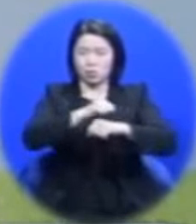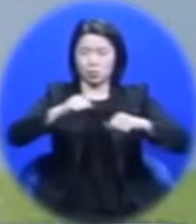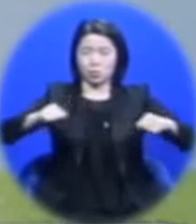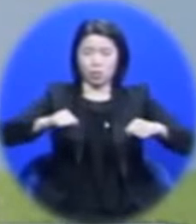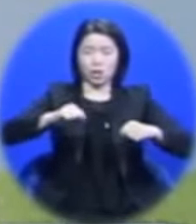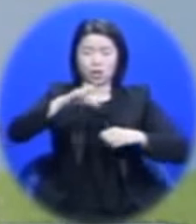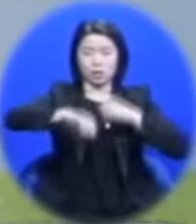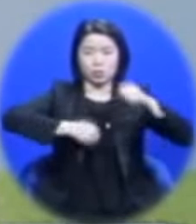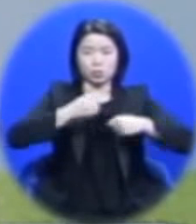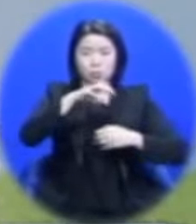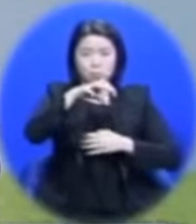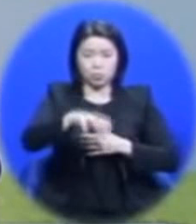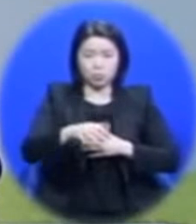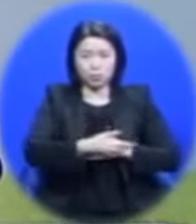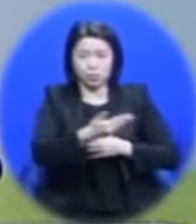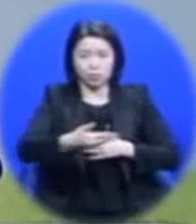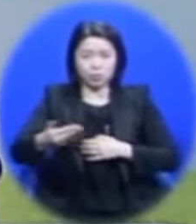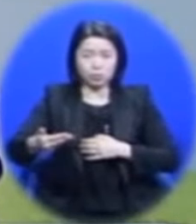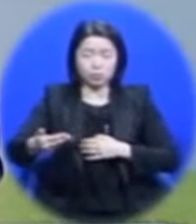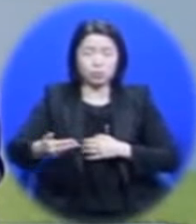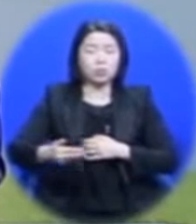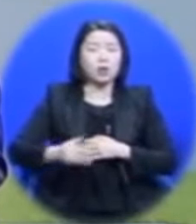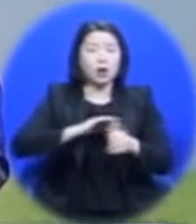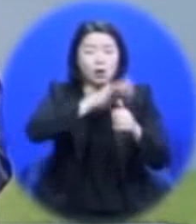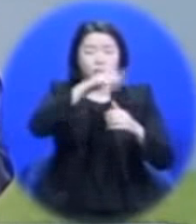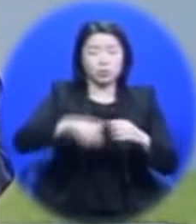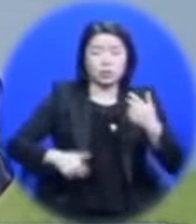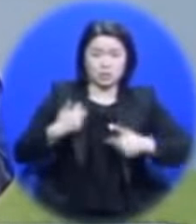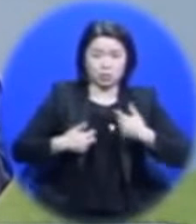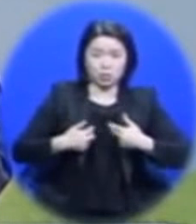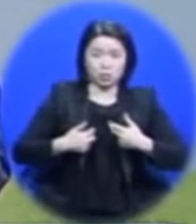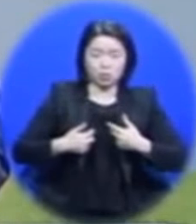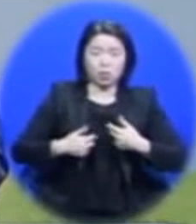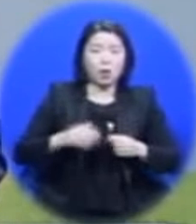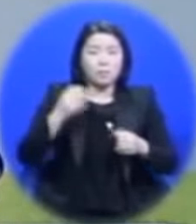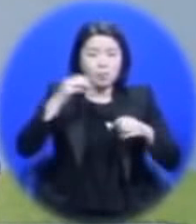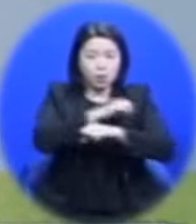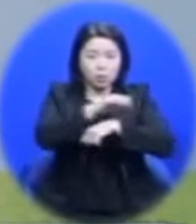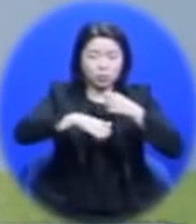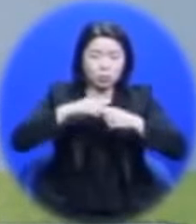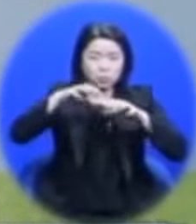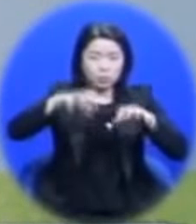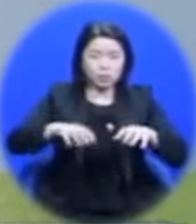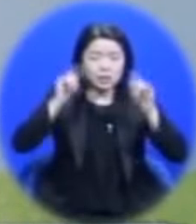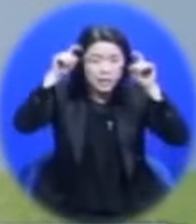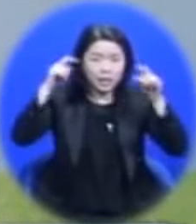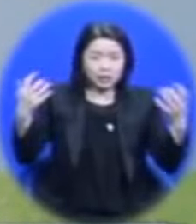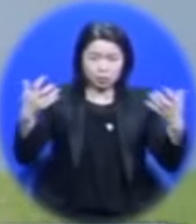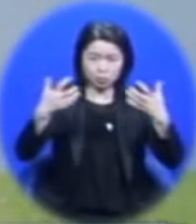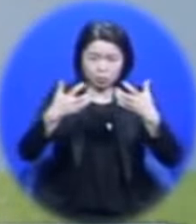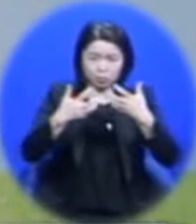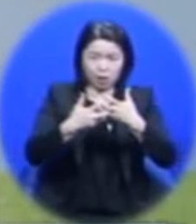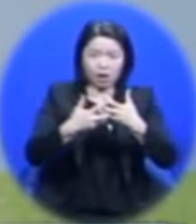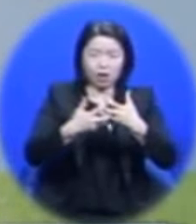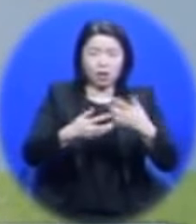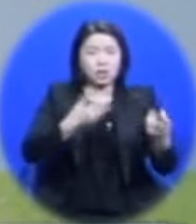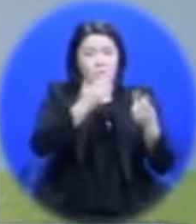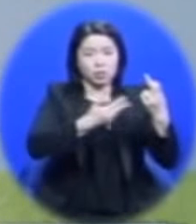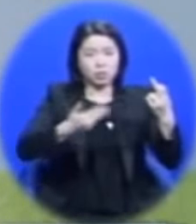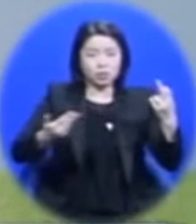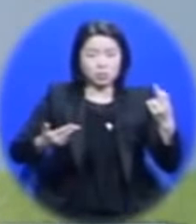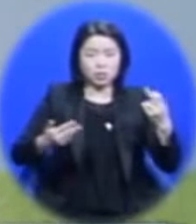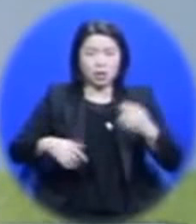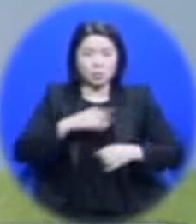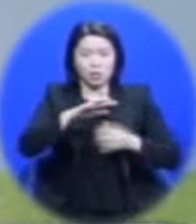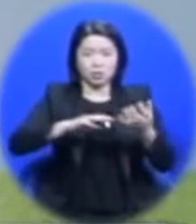흐르고 언덕들도 즐거워합니다. 목장마다 양떼로 뒤덮이고 골짜기마다 오곡이 가득하니 기쁨이 함성에